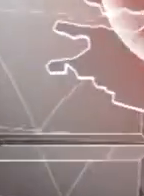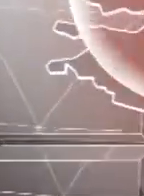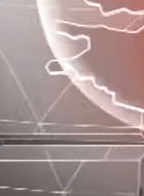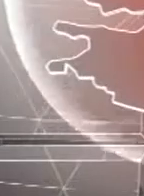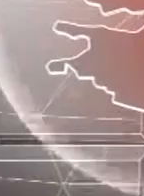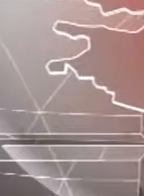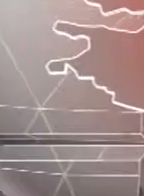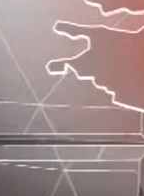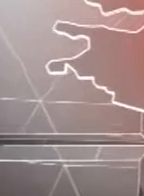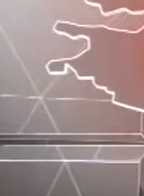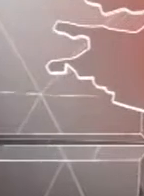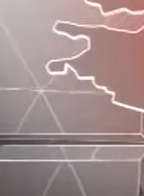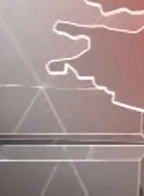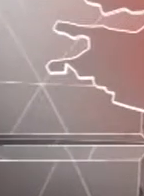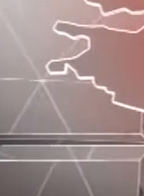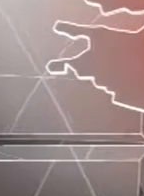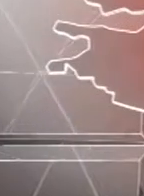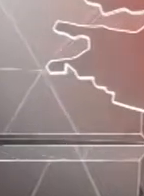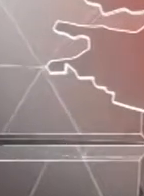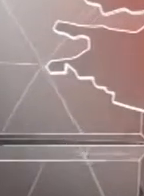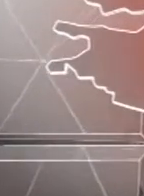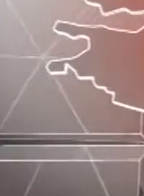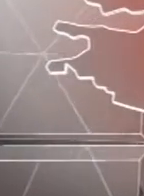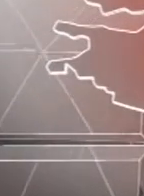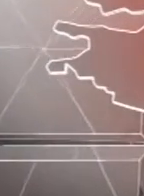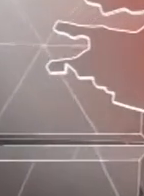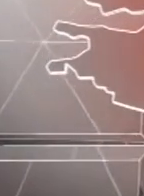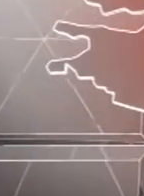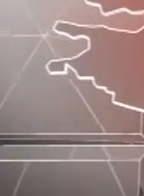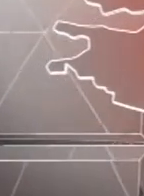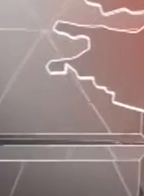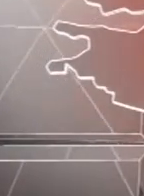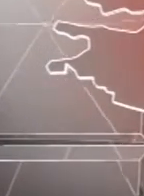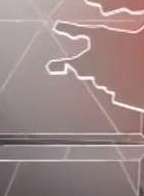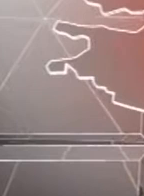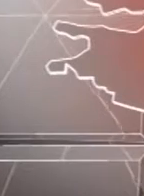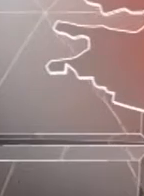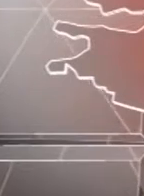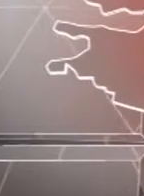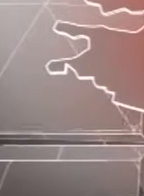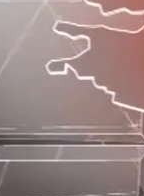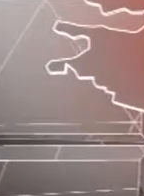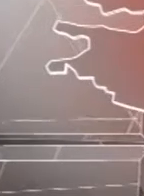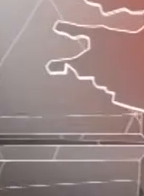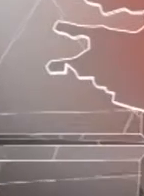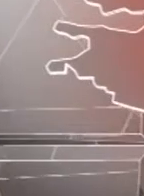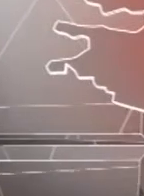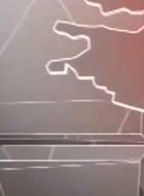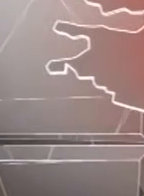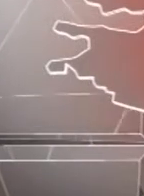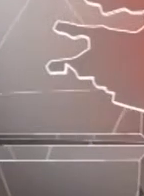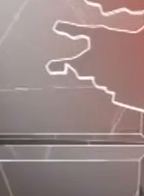Сьогодні вночі та завтра в день по Херсону та області очікується хмарна з проясненнями погода. Вночі без істотних опадів, в день невеликий